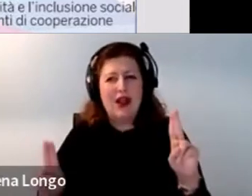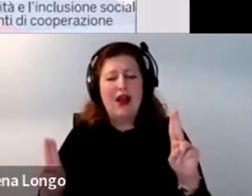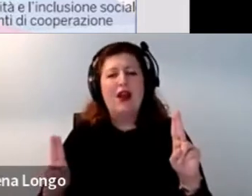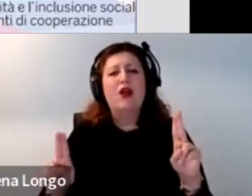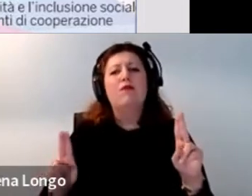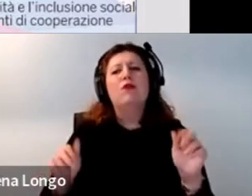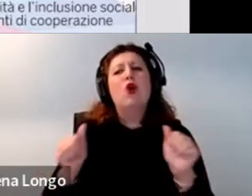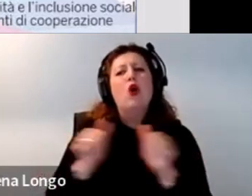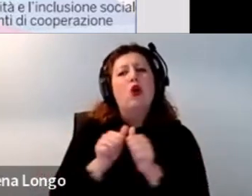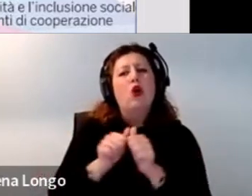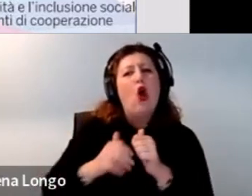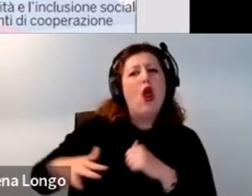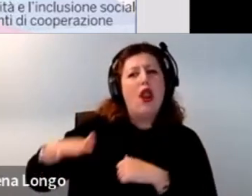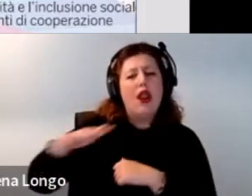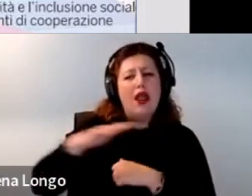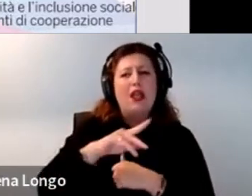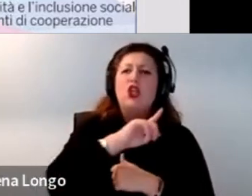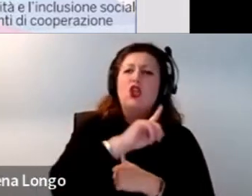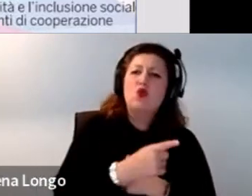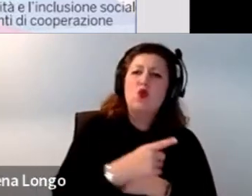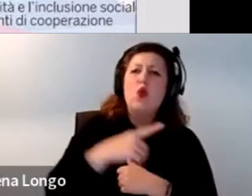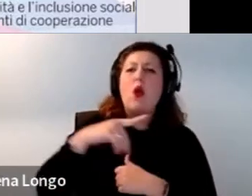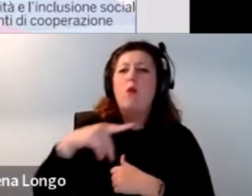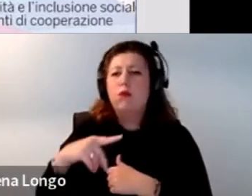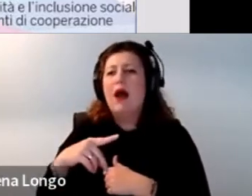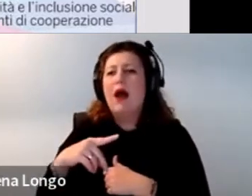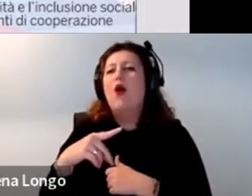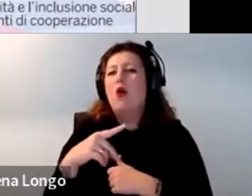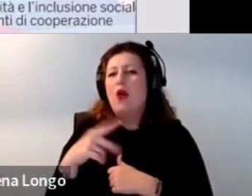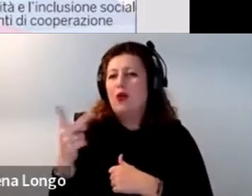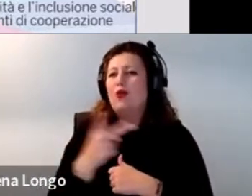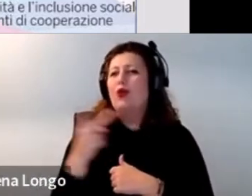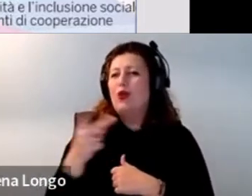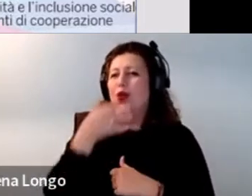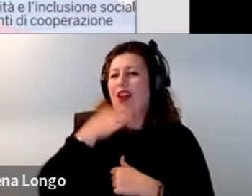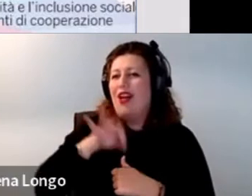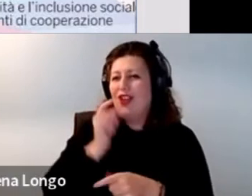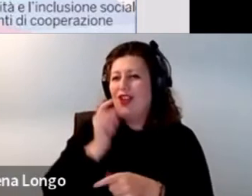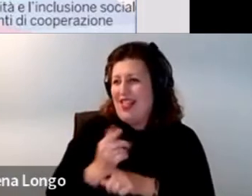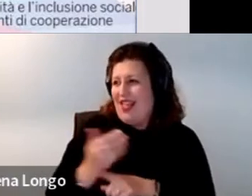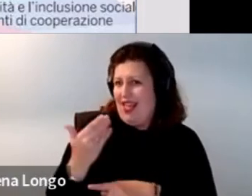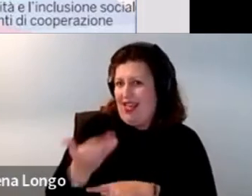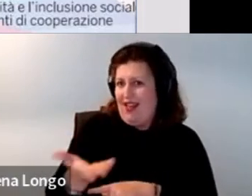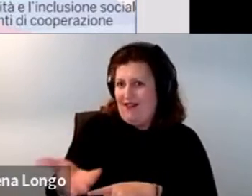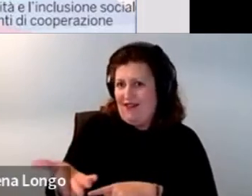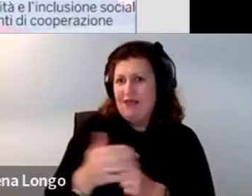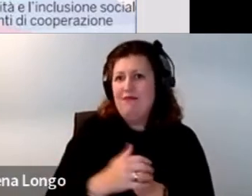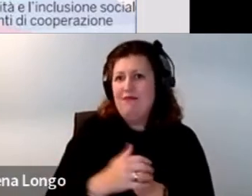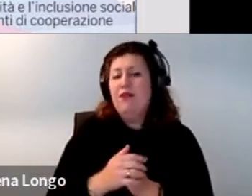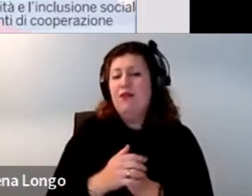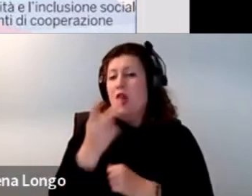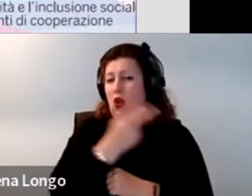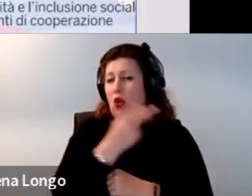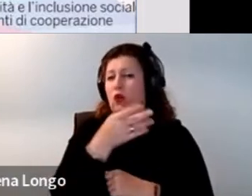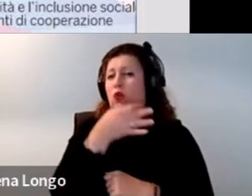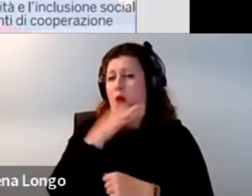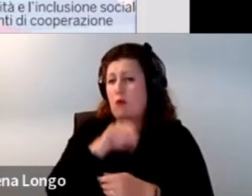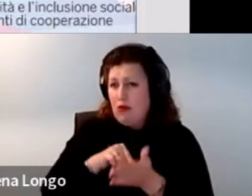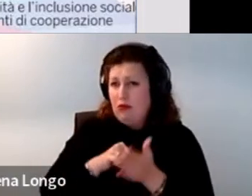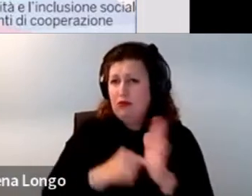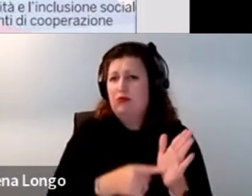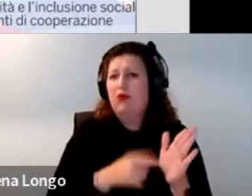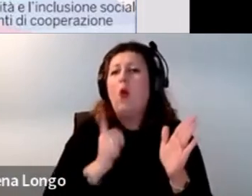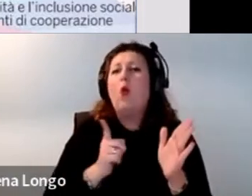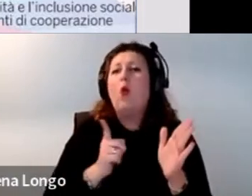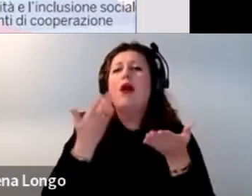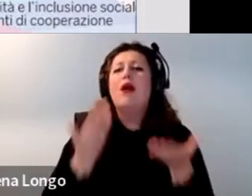colleghi, Giulia e Paola, che relazioneranno dopo di me, vi faranno vedere concretamente come si traduce il loro